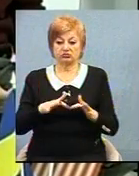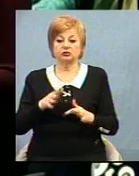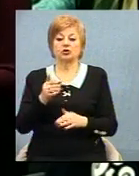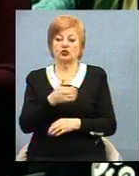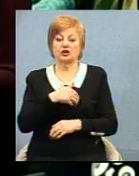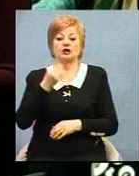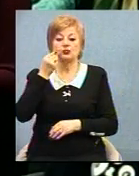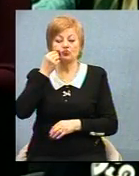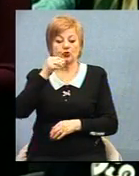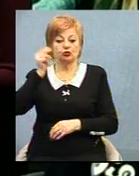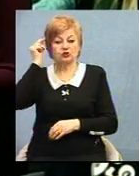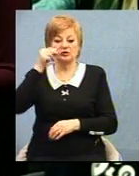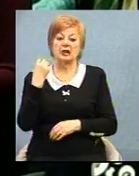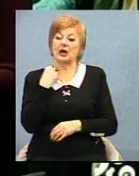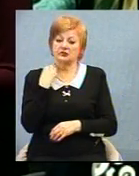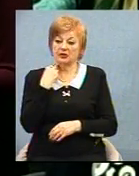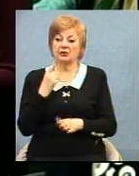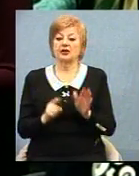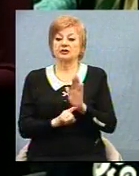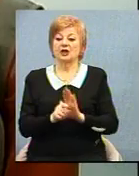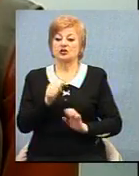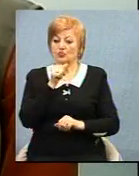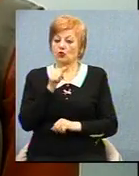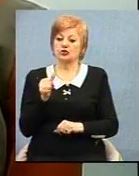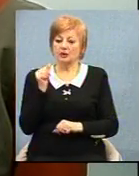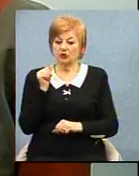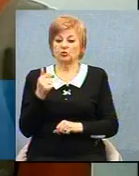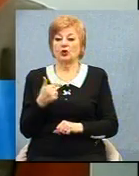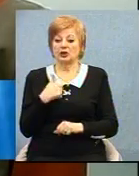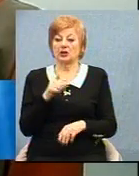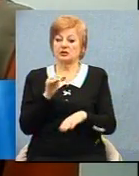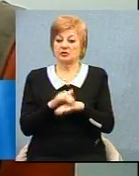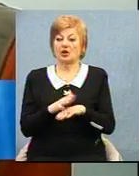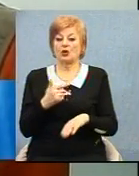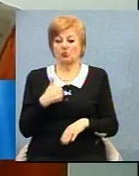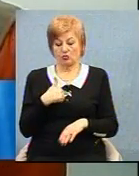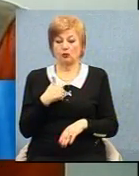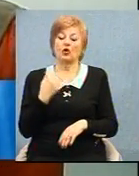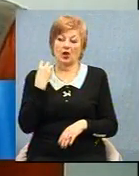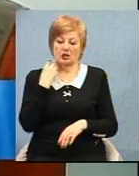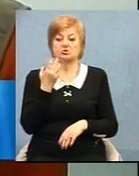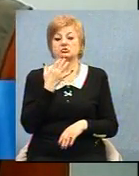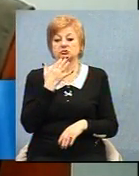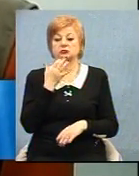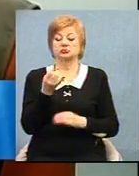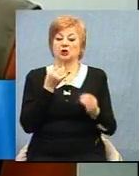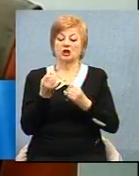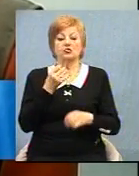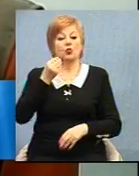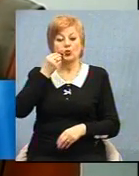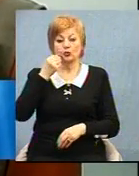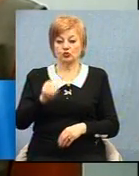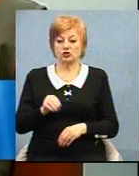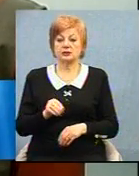поліпшити знання з англійською, розпочала заняття торік. Я замічаю, що мій англійський дуже улучшився, особливо розмовний язик.